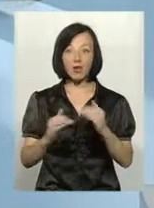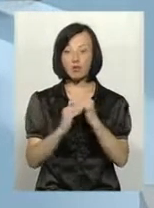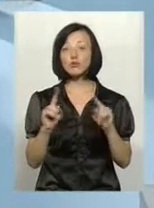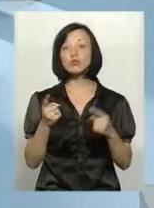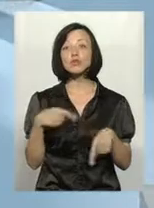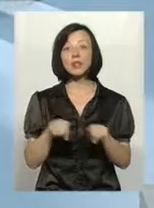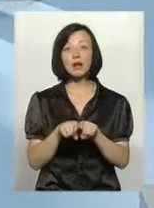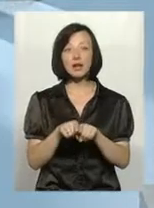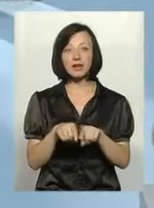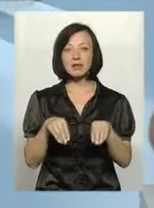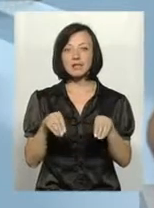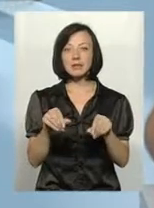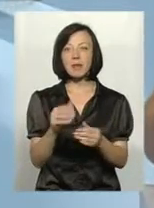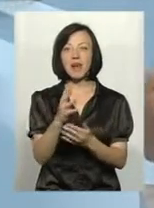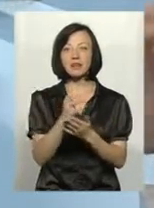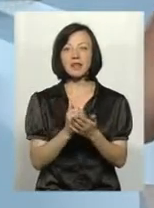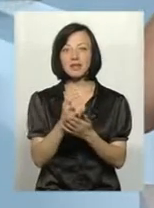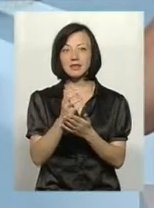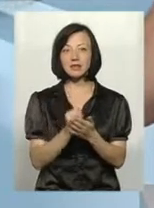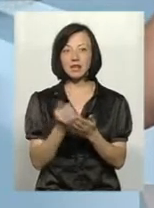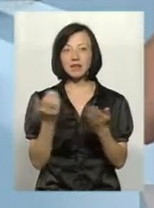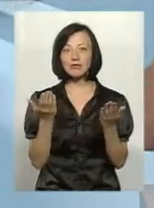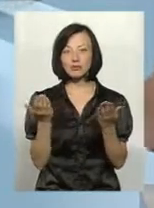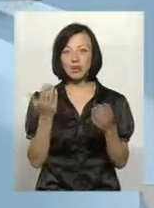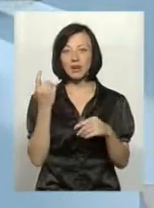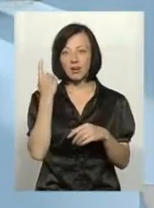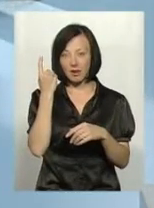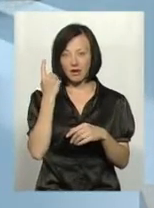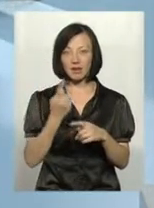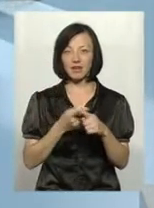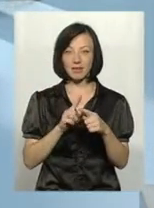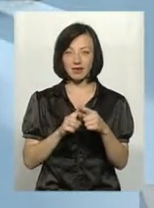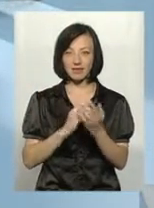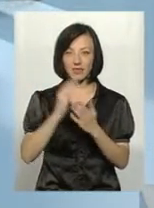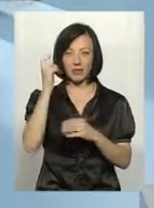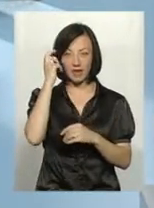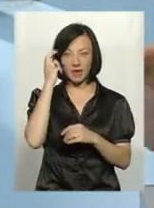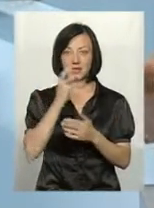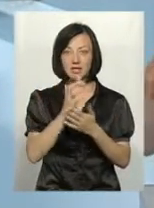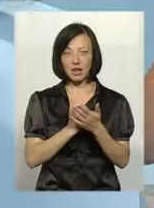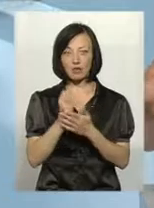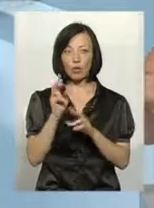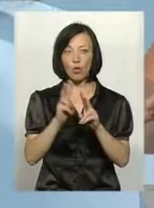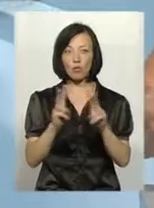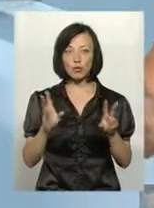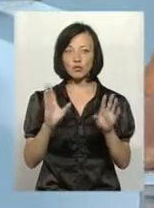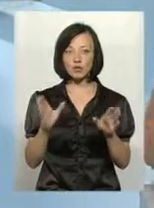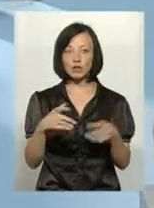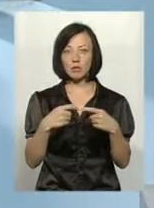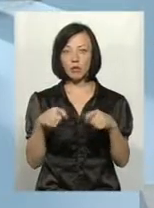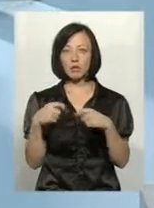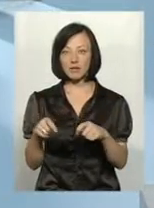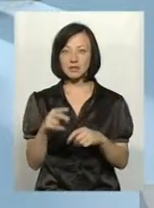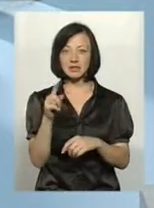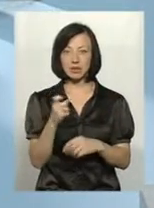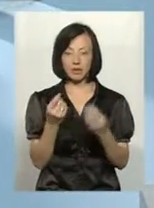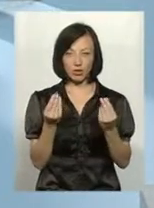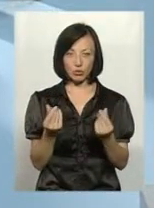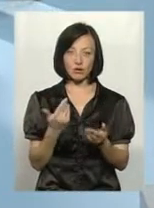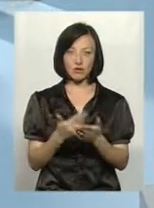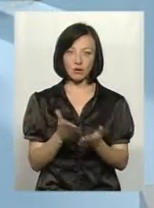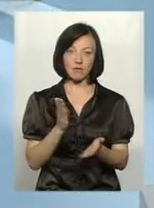відбувається? Тому що земля зарезервована вже десь там, в великих головах, в Києві, отам вже щось комусь будуть її продавати за гроші. От